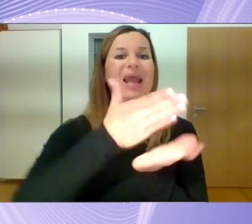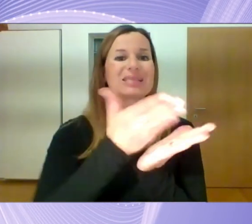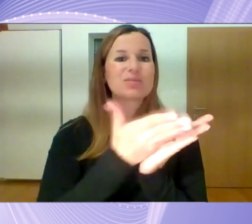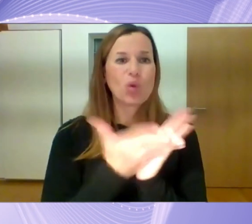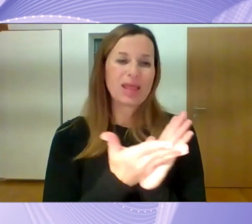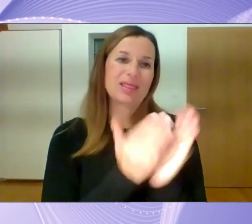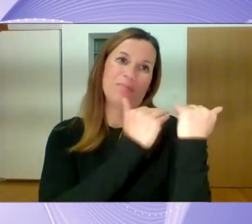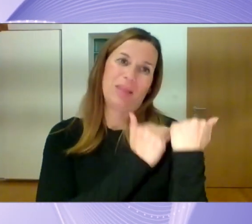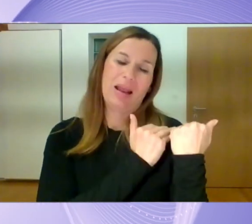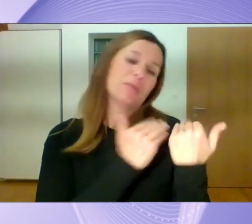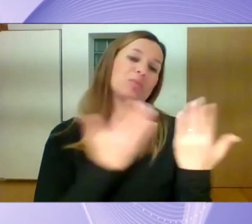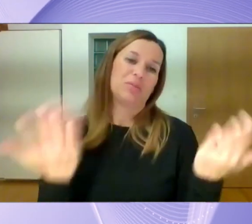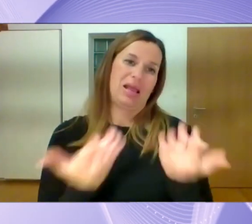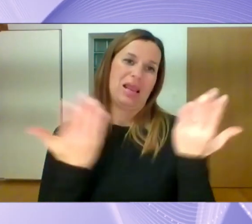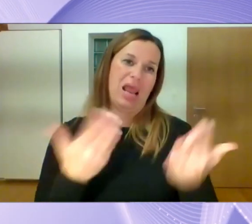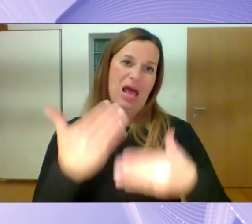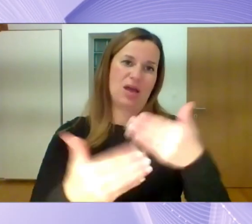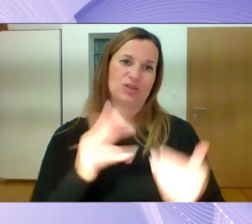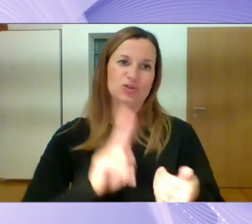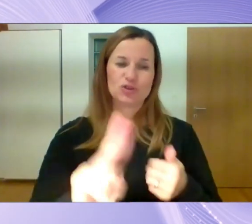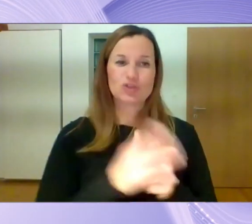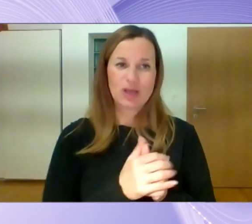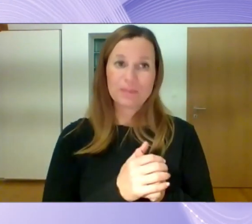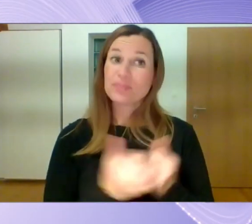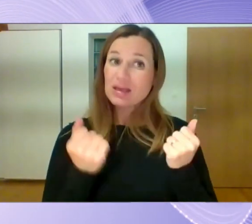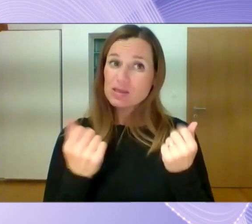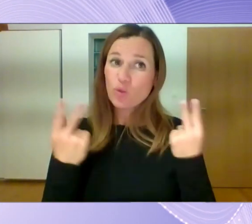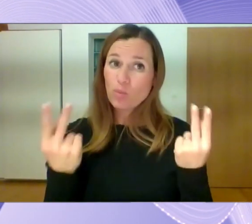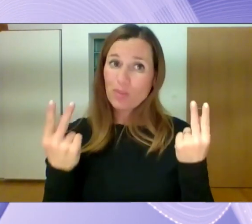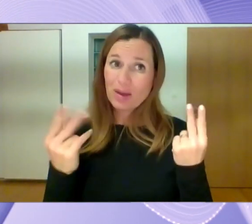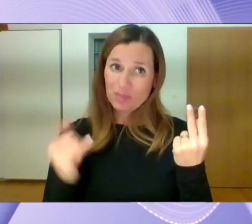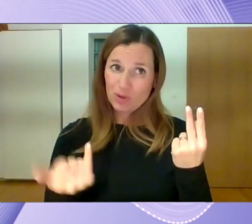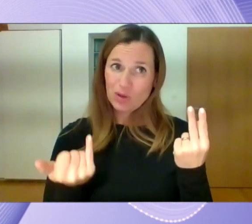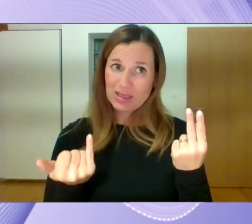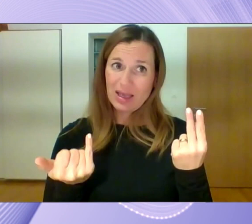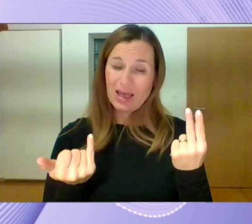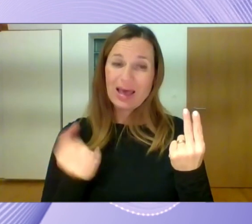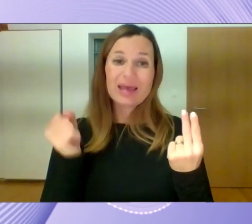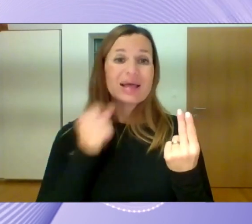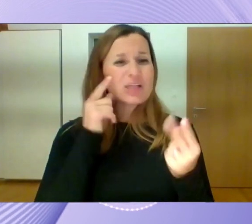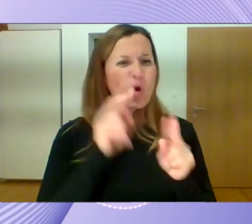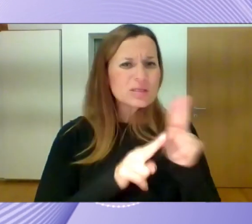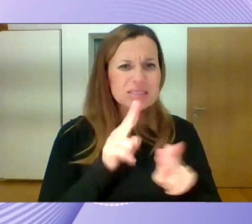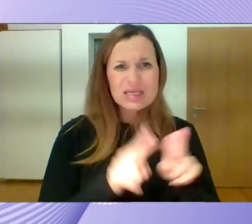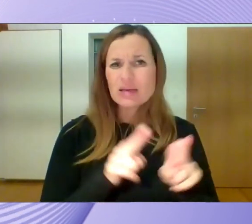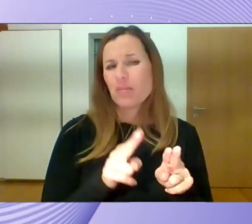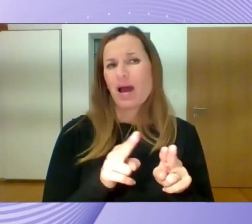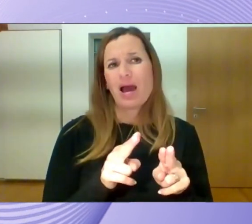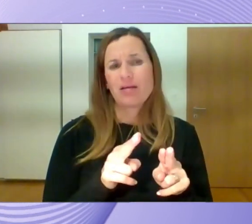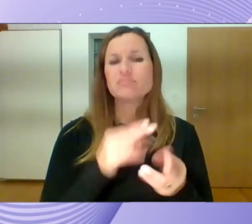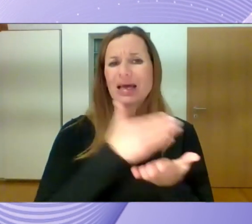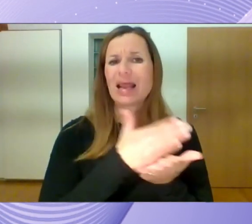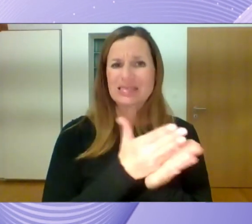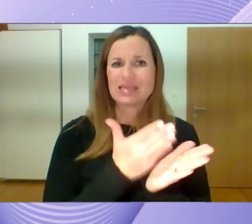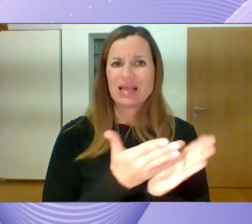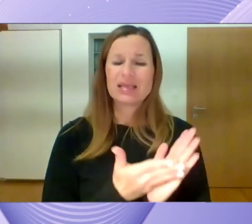prerazporedi. Tako da je zelo pomemben, da se oskrba, koliko se da porazdeli, da se